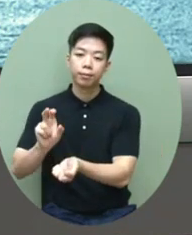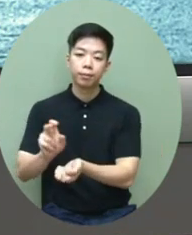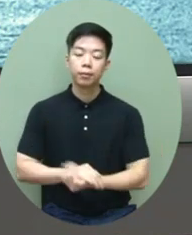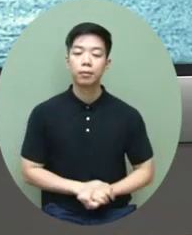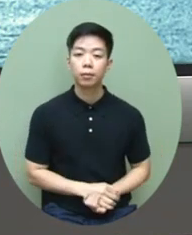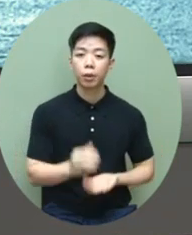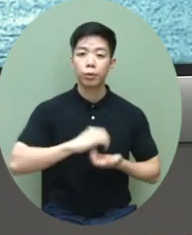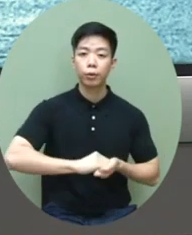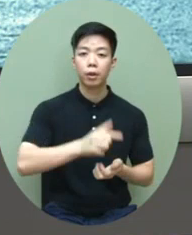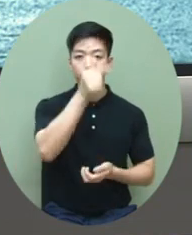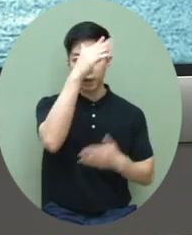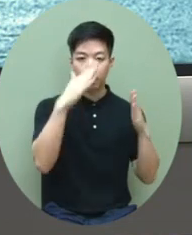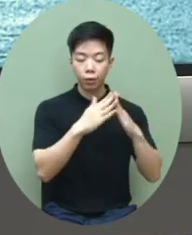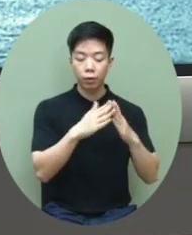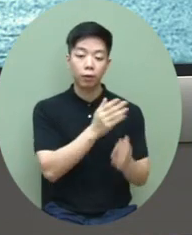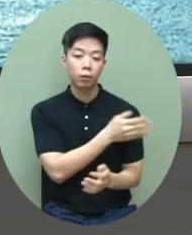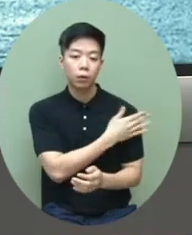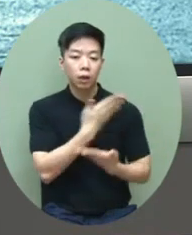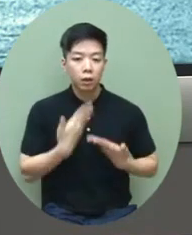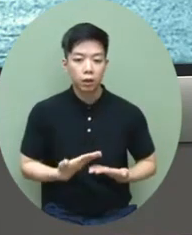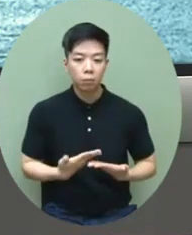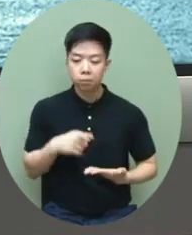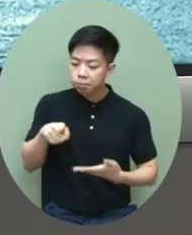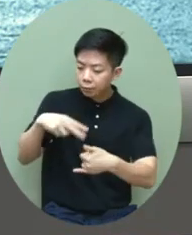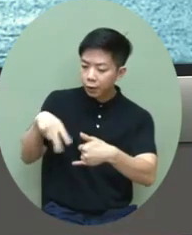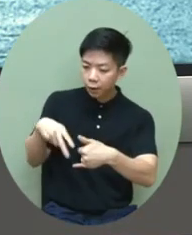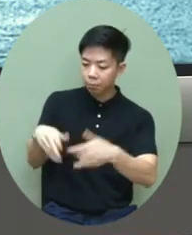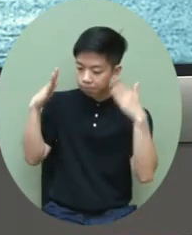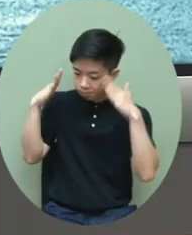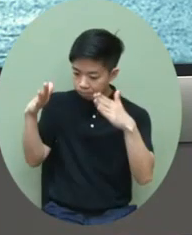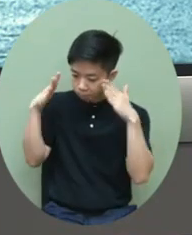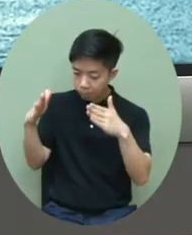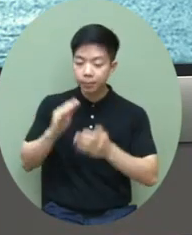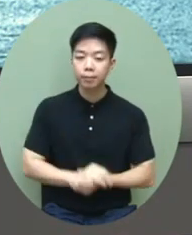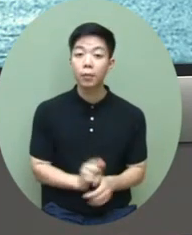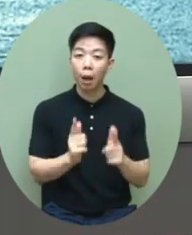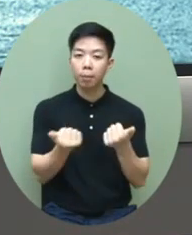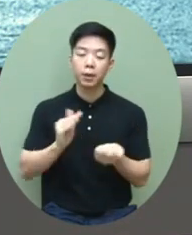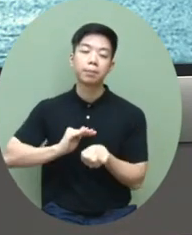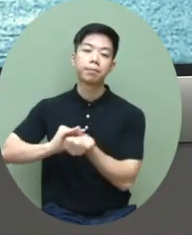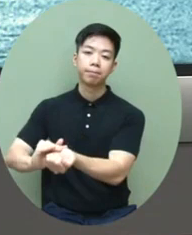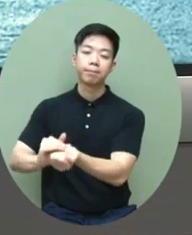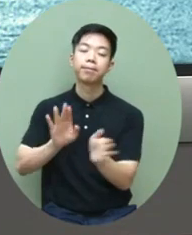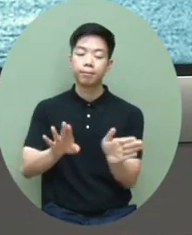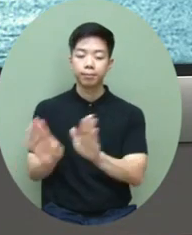院的醫療團隊是正密切地監察住他的情況和提供合適的治